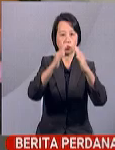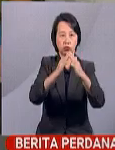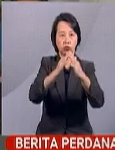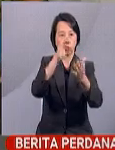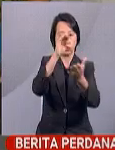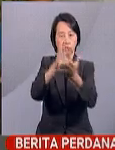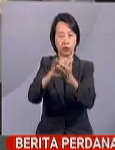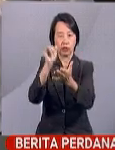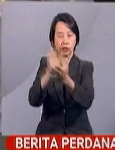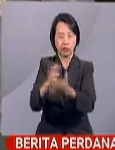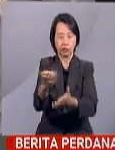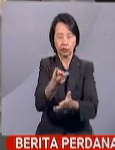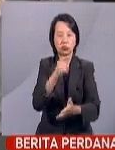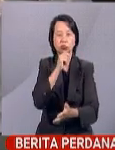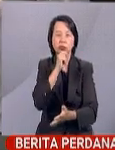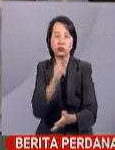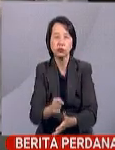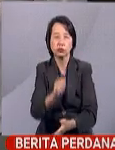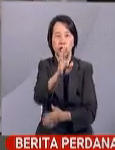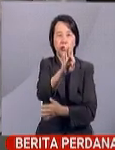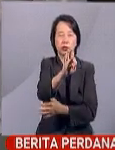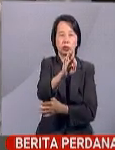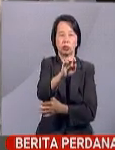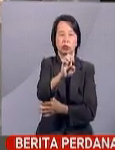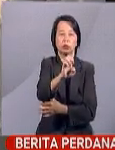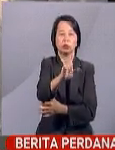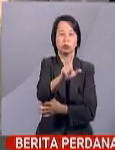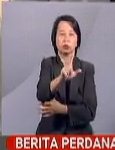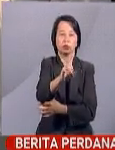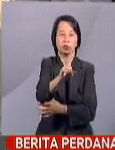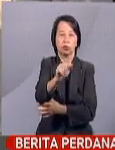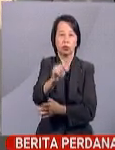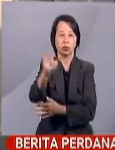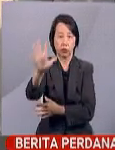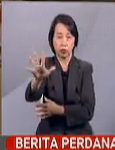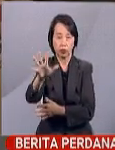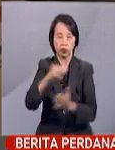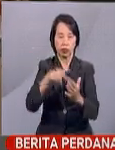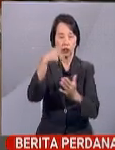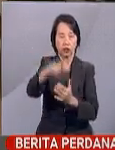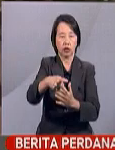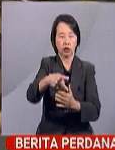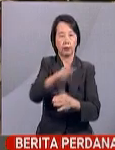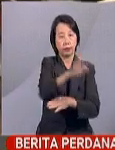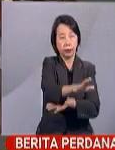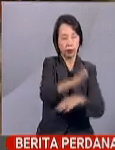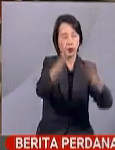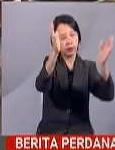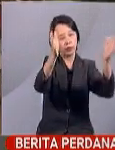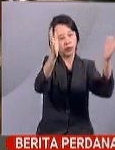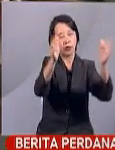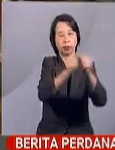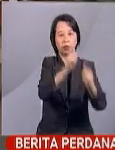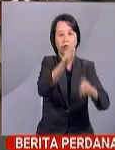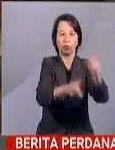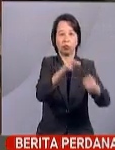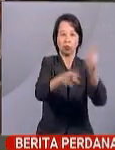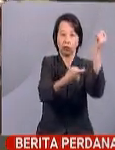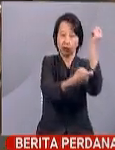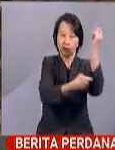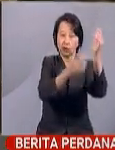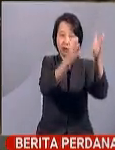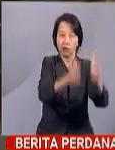pasangan peneroka warga emas di felda cinima dan menghadiri program Simpang tahun bersama warga peneroka